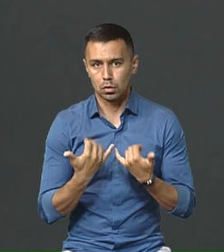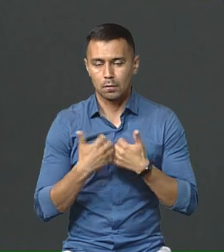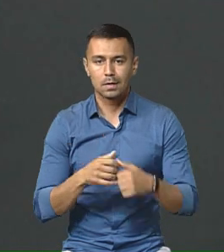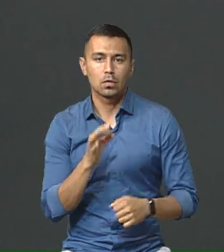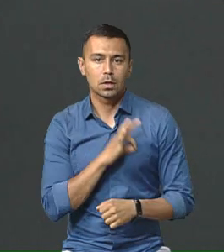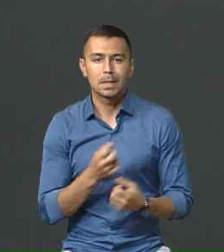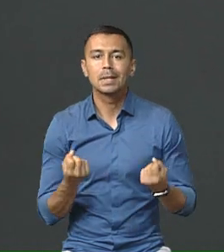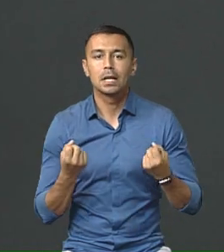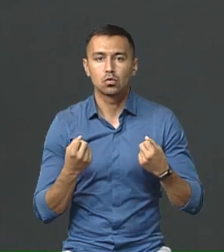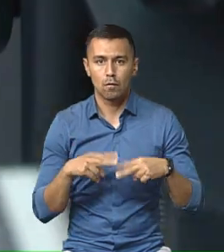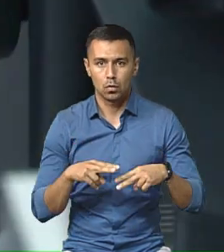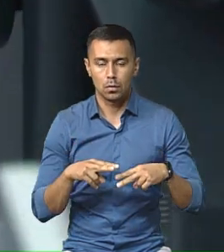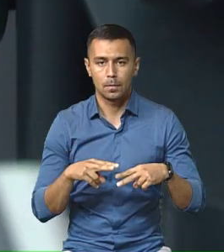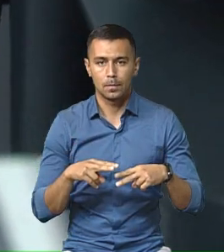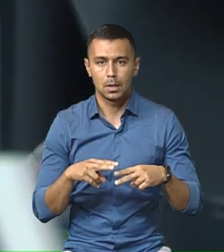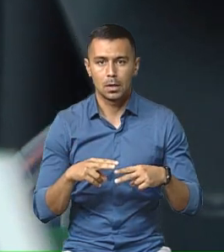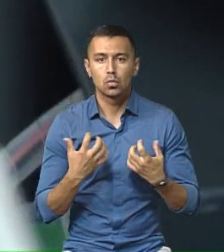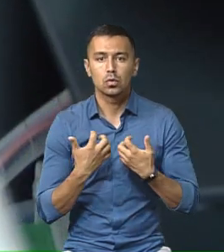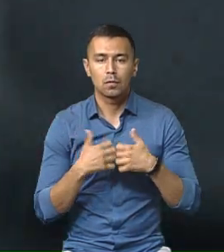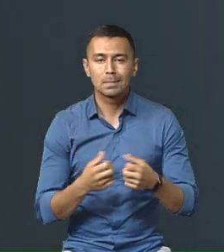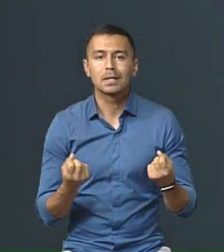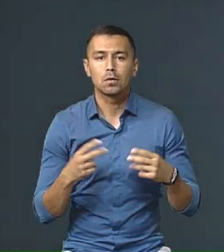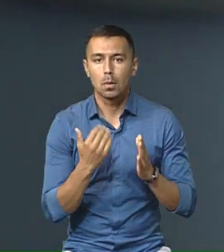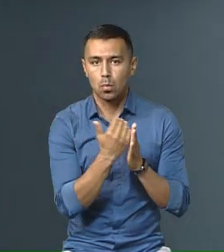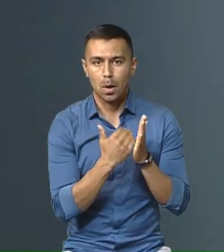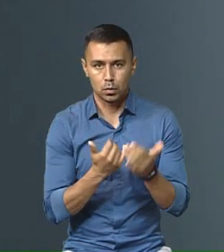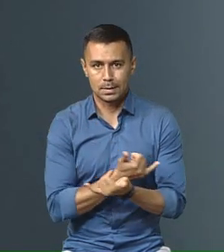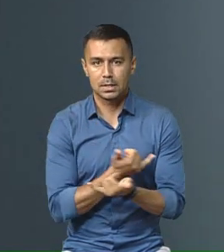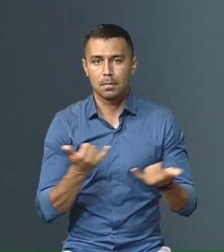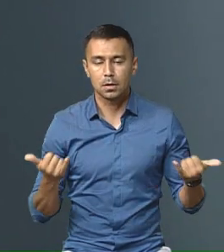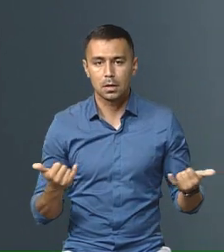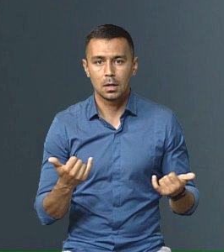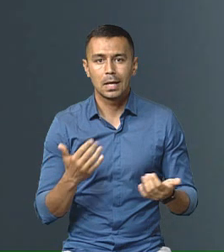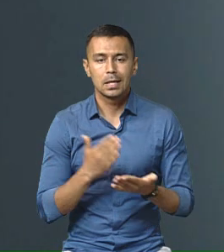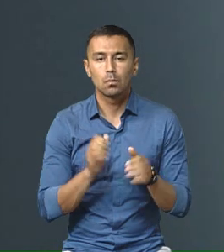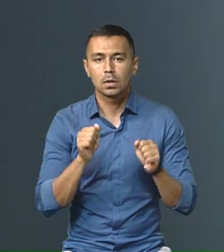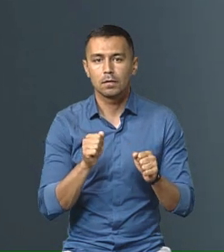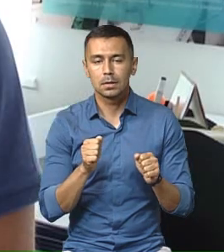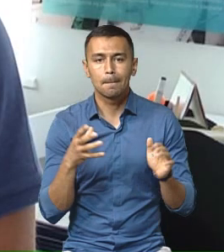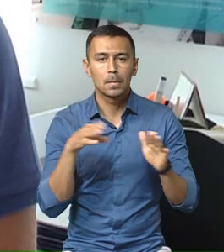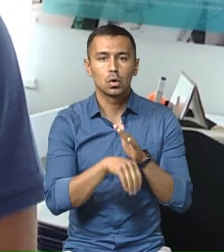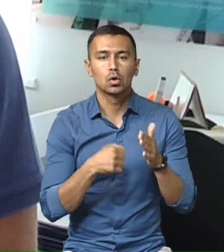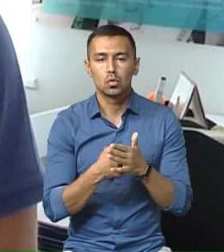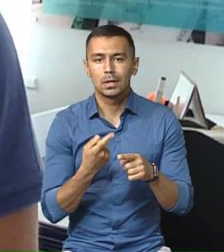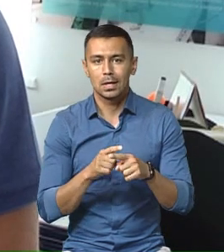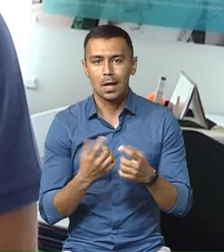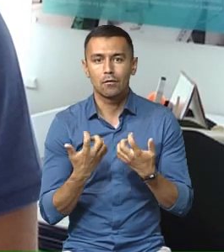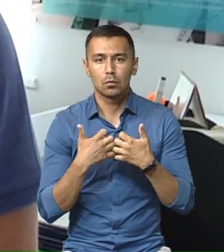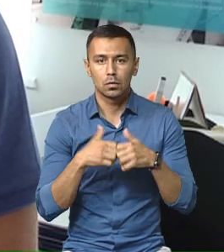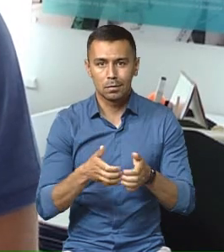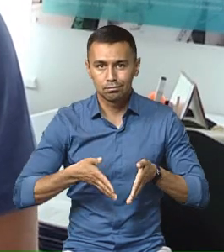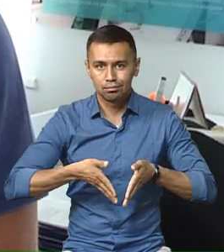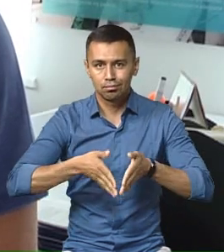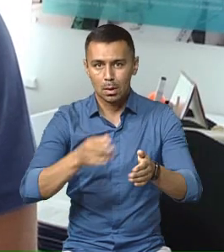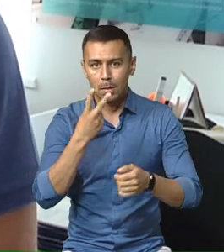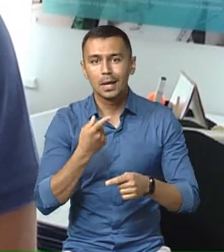використанням спеціалізованого устаткування, спеціалізованого програмного забезпечення, є змога підключатися до даної автоматизованої лінії, бачити,